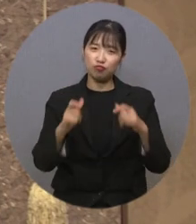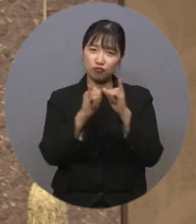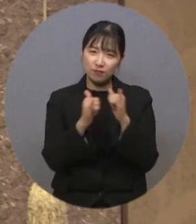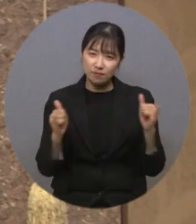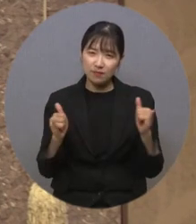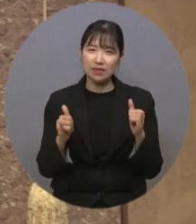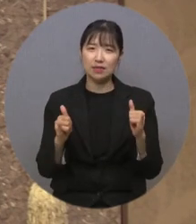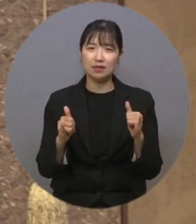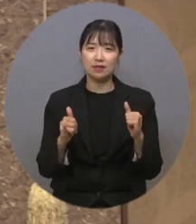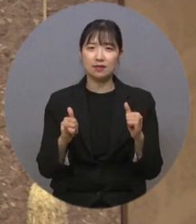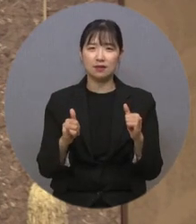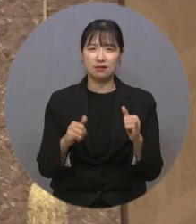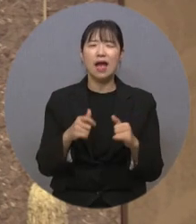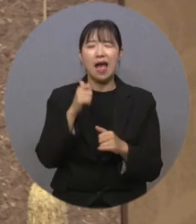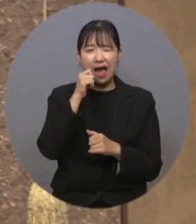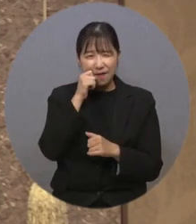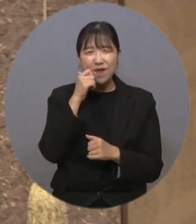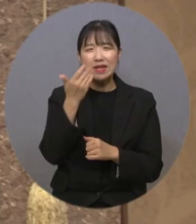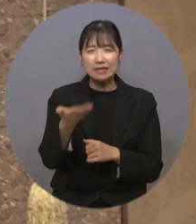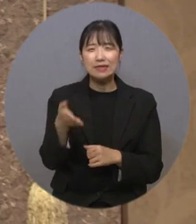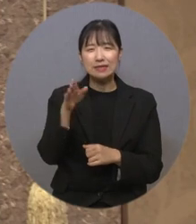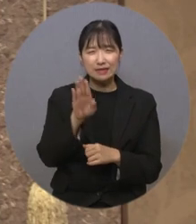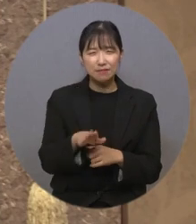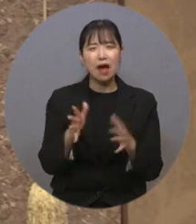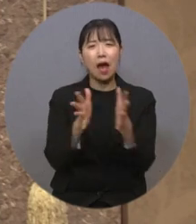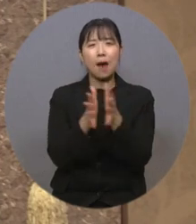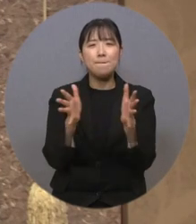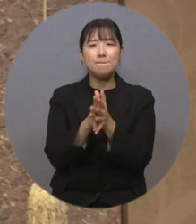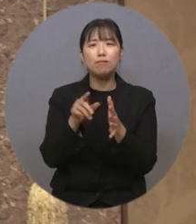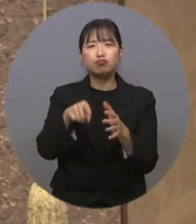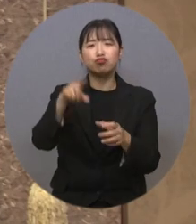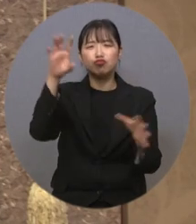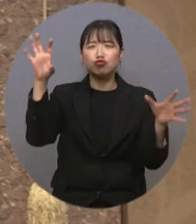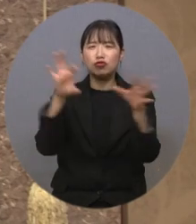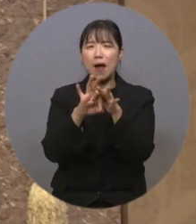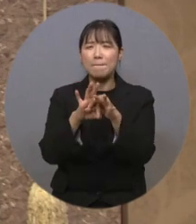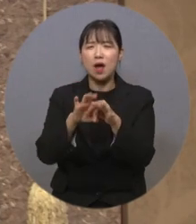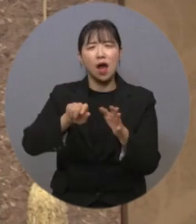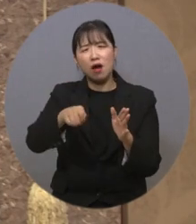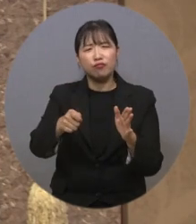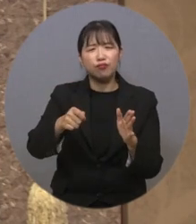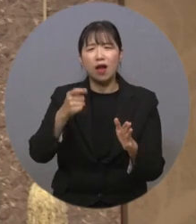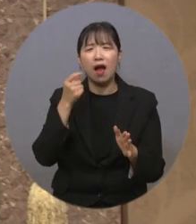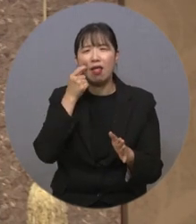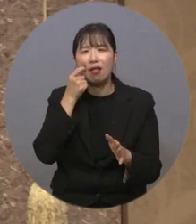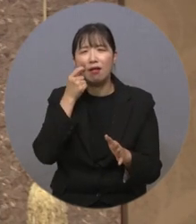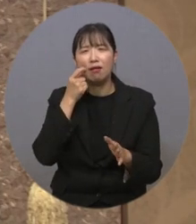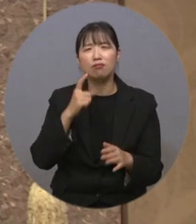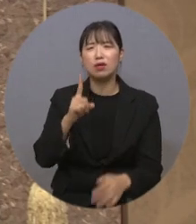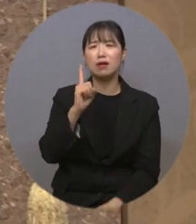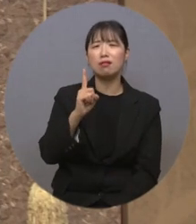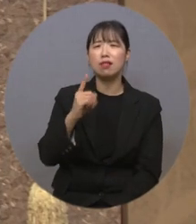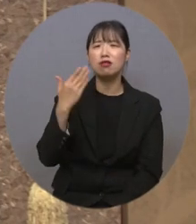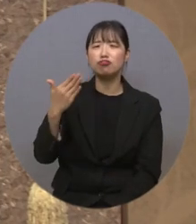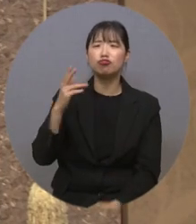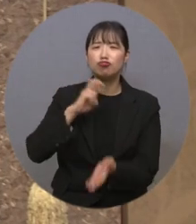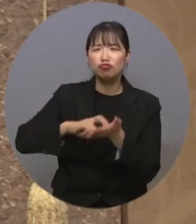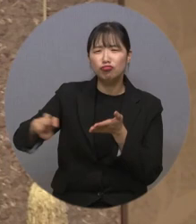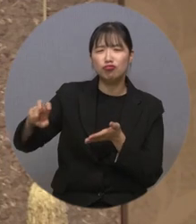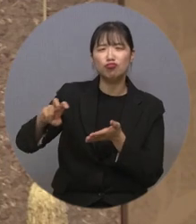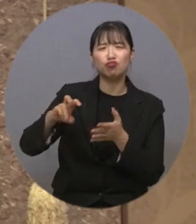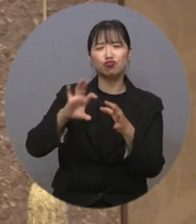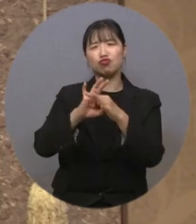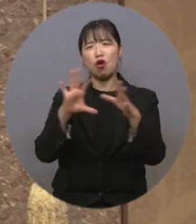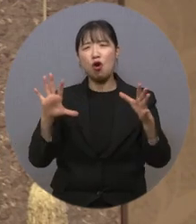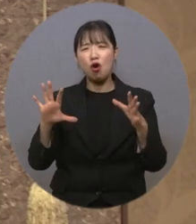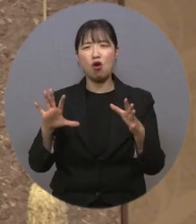주민들이 뭐 그렇게 해서는 안 되지만은 아파트에 가는 문이 잠겨가지고 문이 안 열려요. 예. 그러면 또 119에 신고를 해가지고